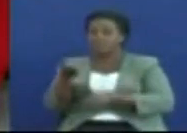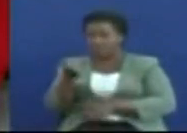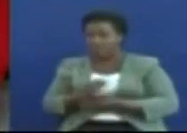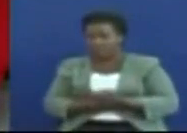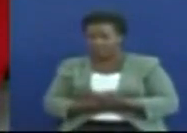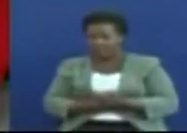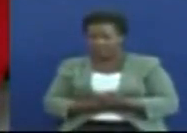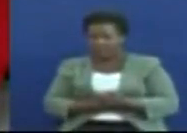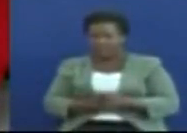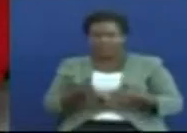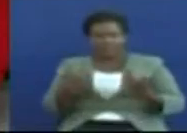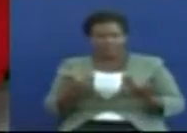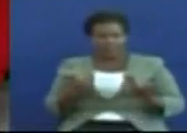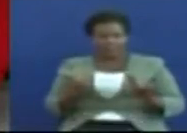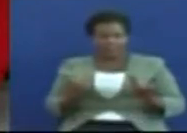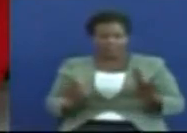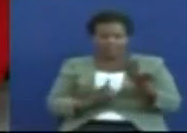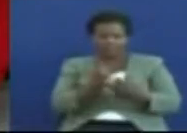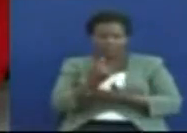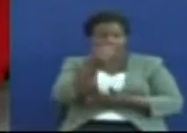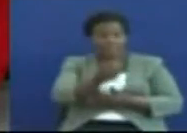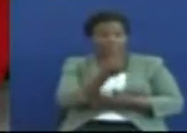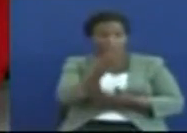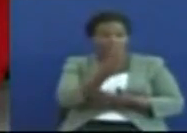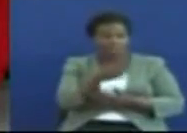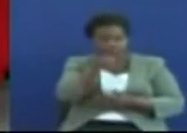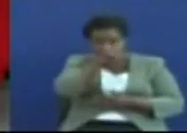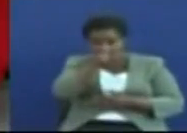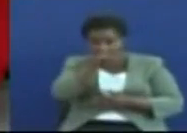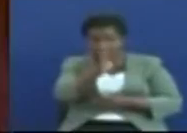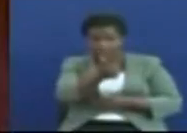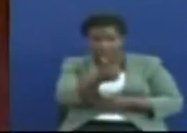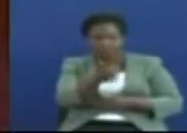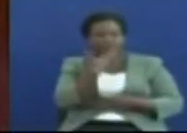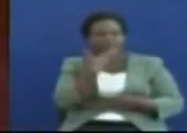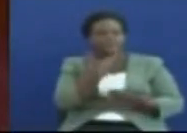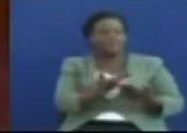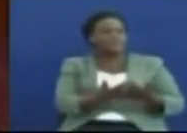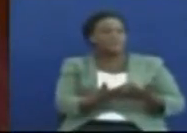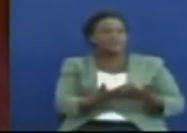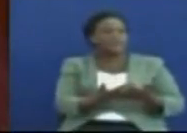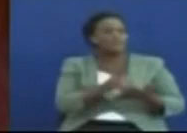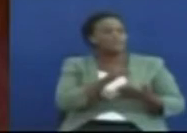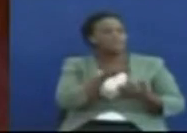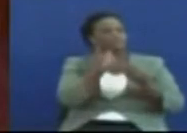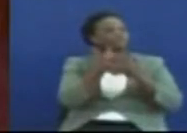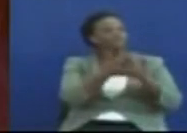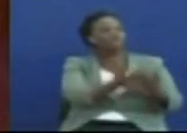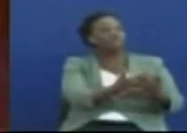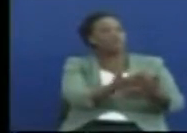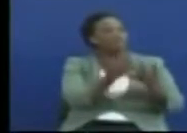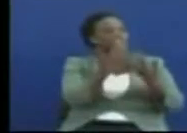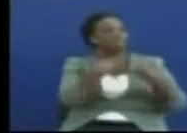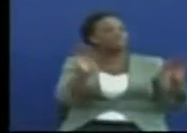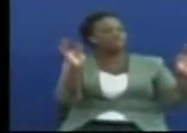mitu Hakuna upel huak Kamila basi Mungo au mwus aniwa au vingino